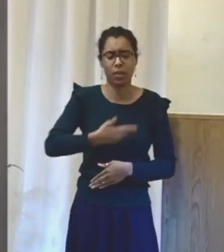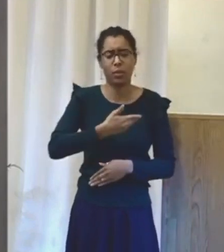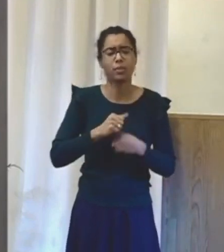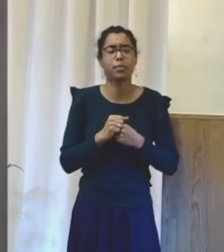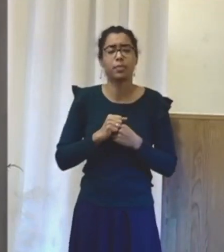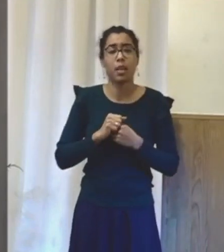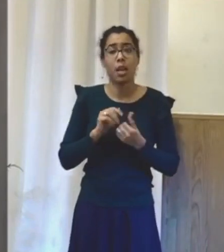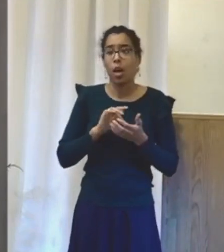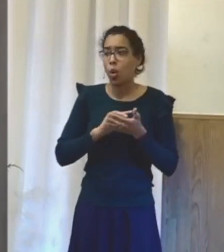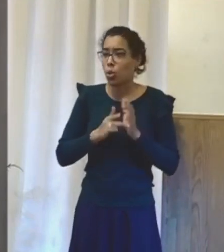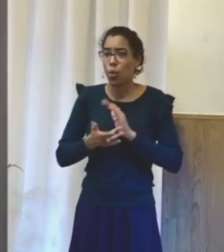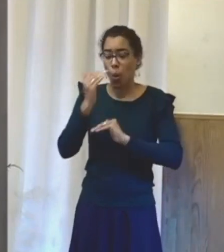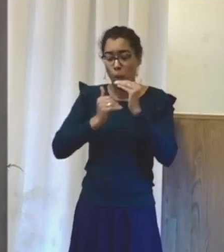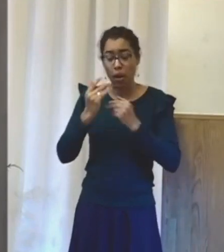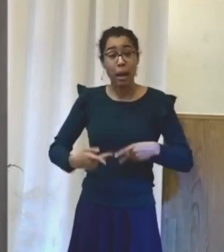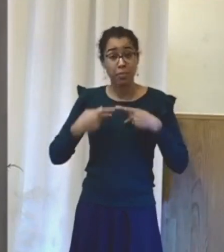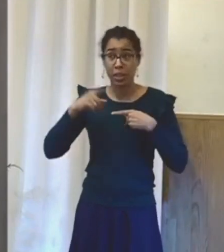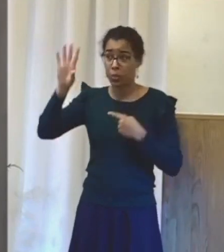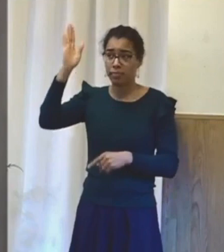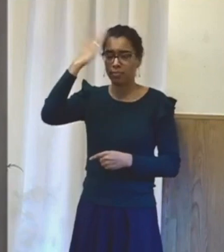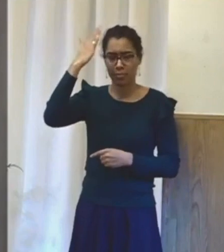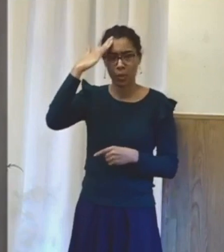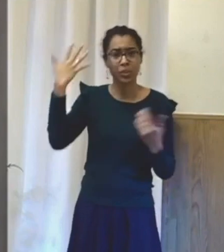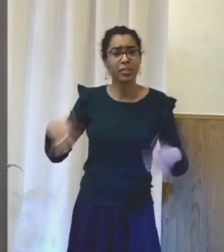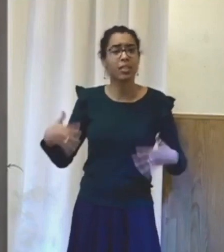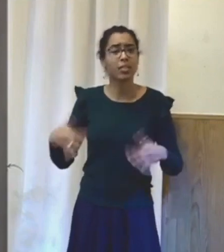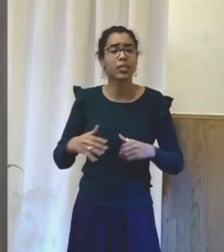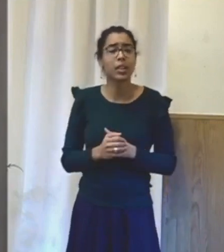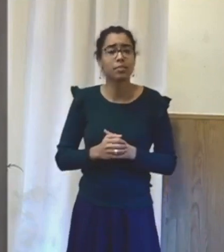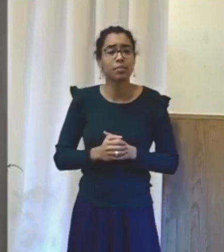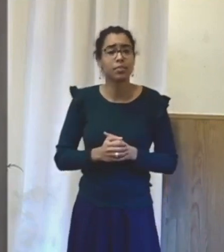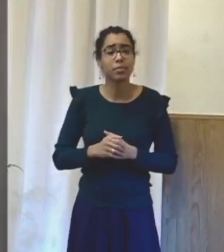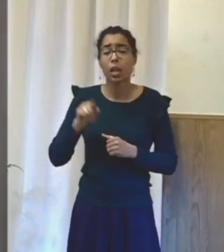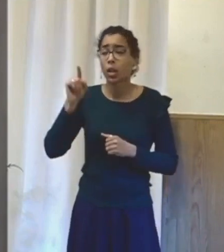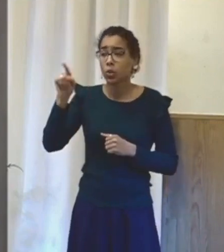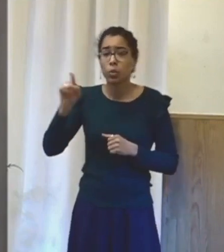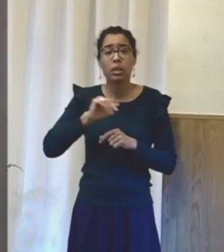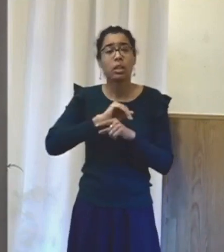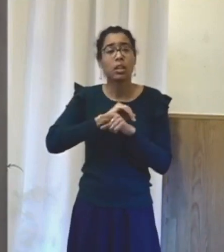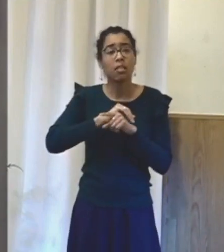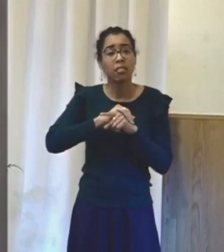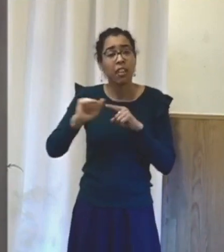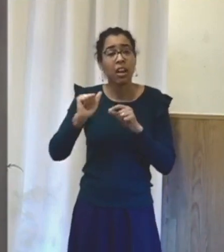connaît tout le programme de nos vies et il sait ce qu'il fait avec